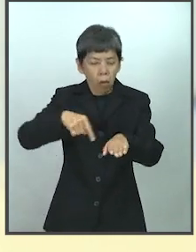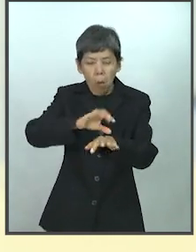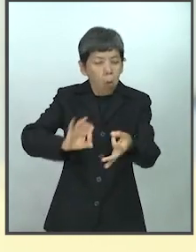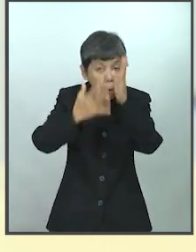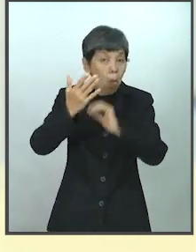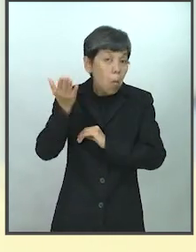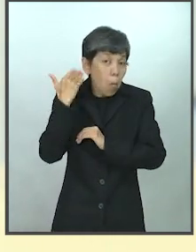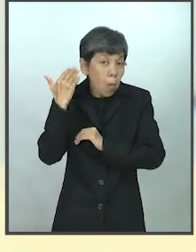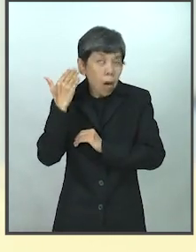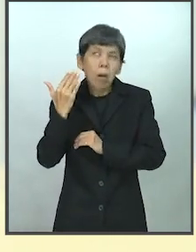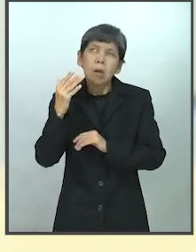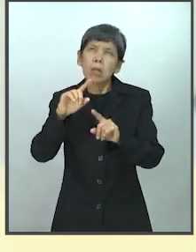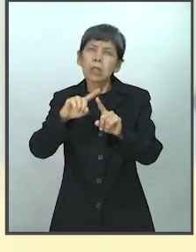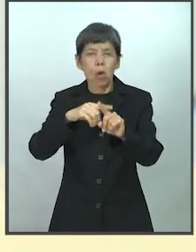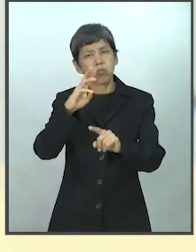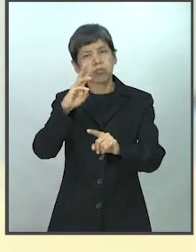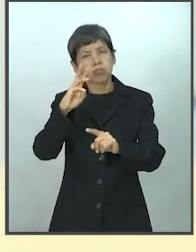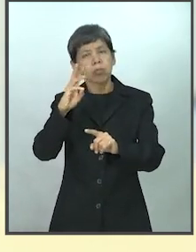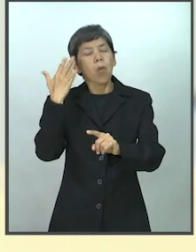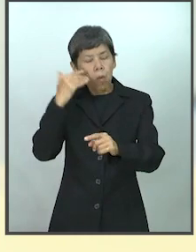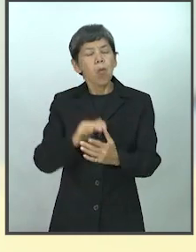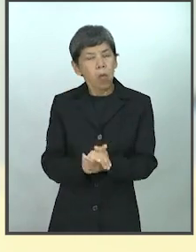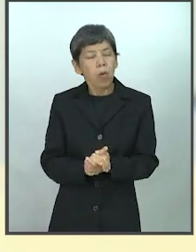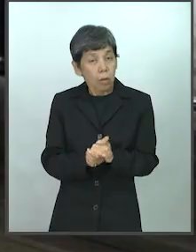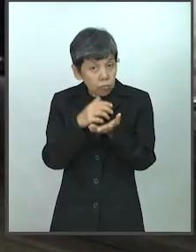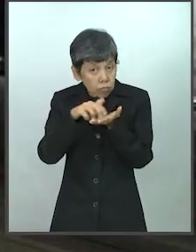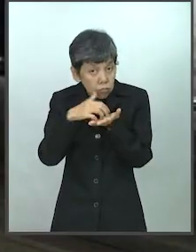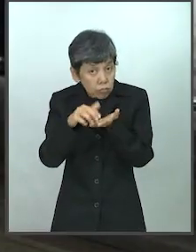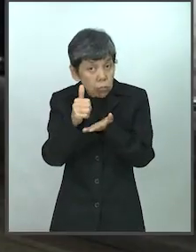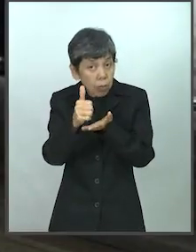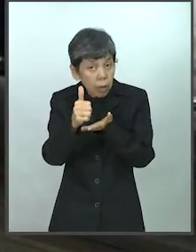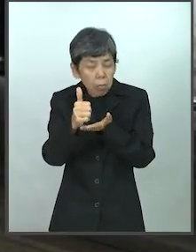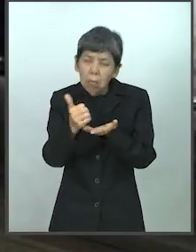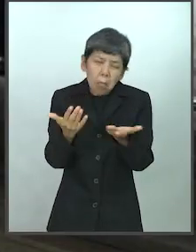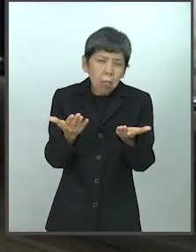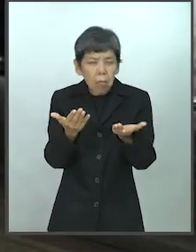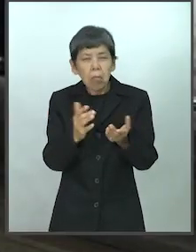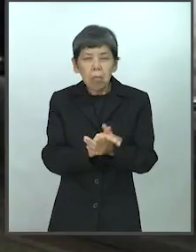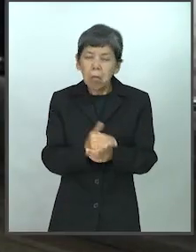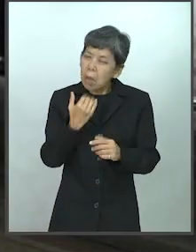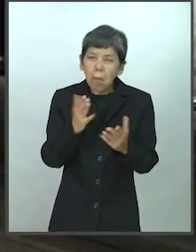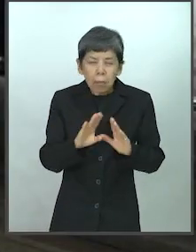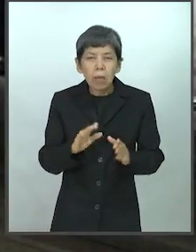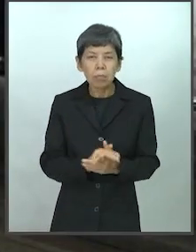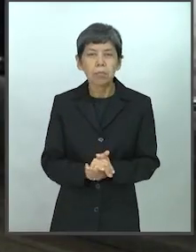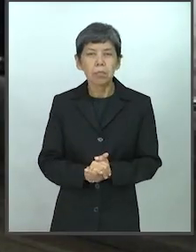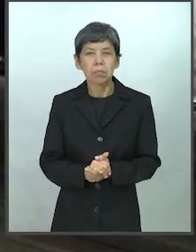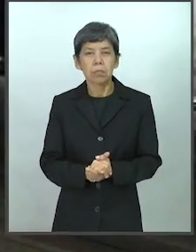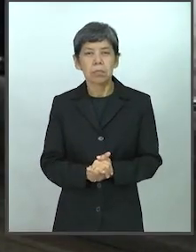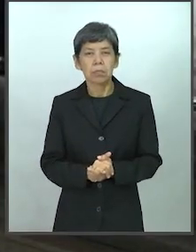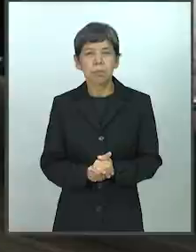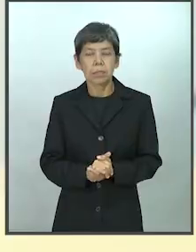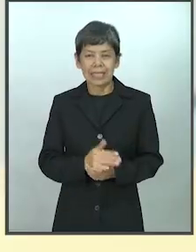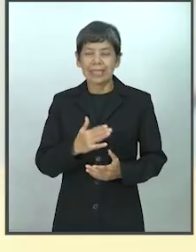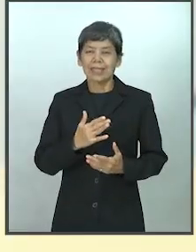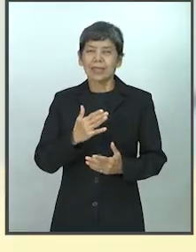านหรือยังครับ เมื่อเดือนมิถุนา แล้วควรช่วยเล่าถึงอุบัติเหตุได้ไหมครับว่าเกิดขึ้นได้ยังไงและเหตุการณ์เป็นยังไงบ้างครับ